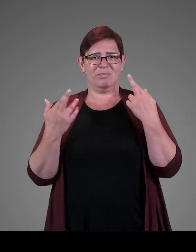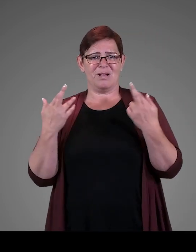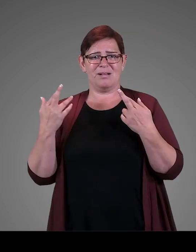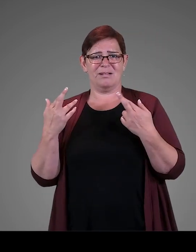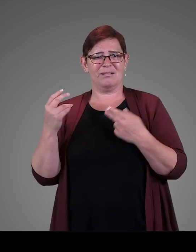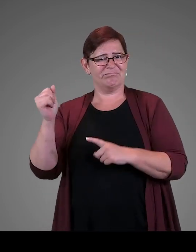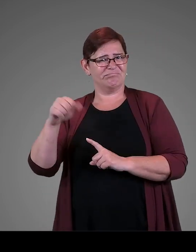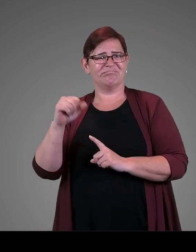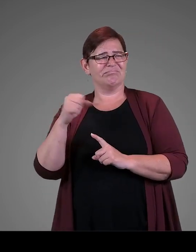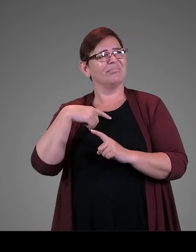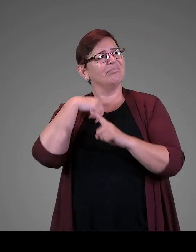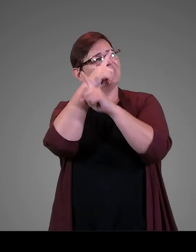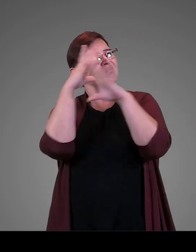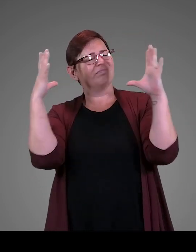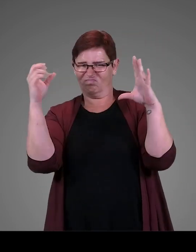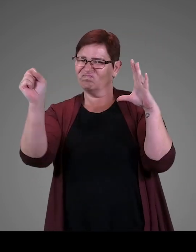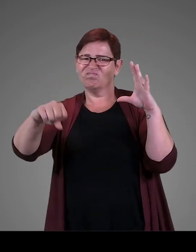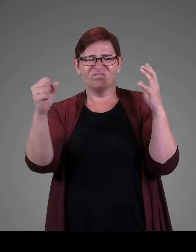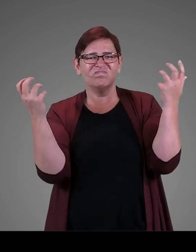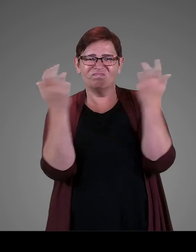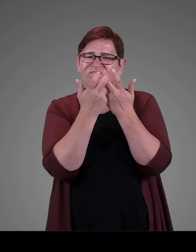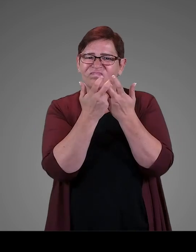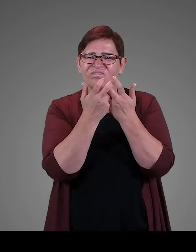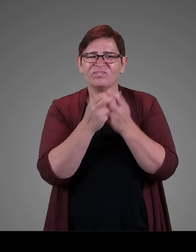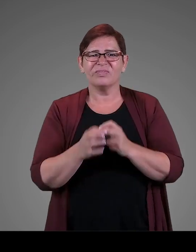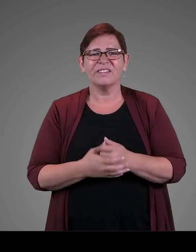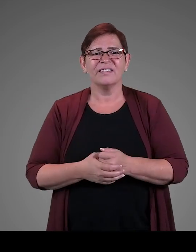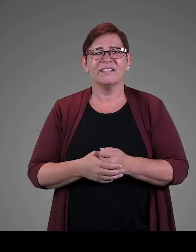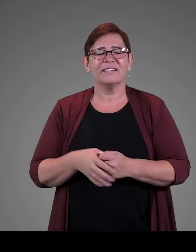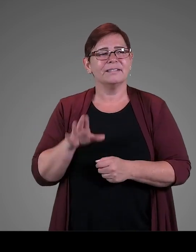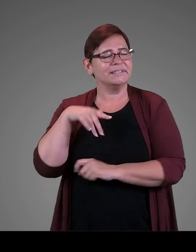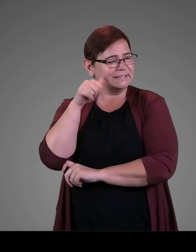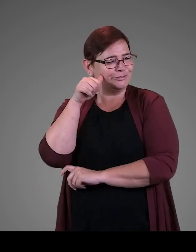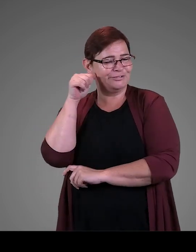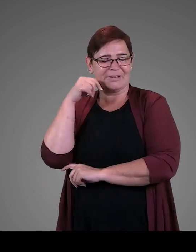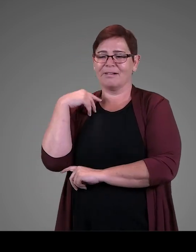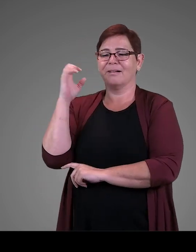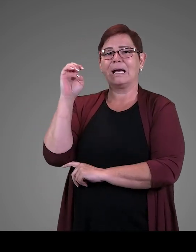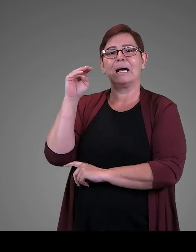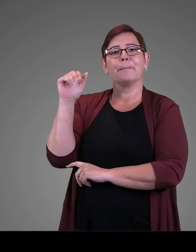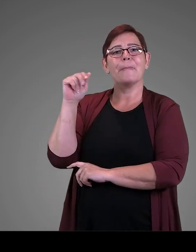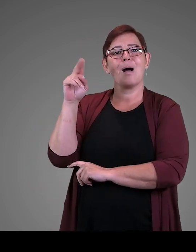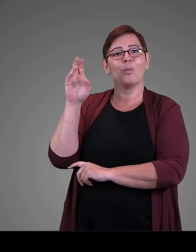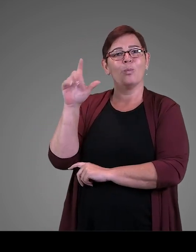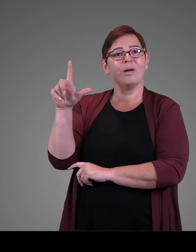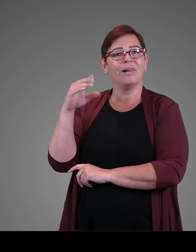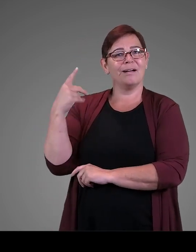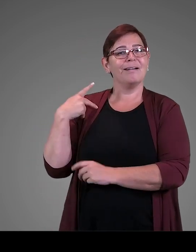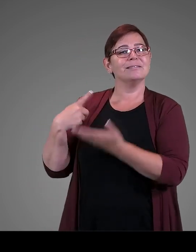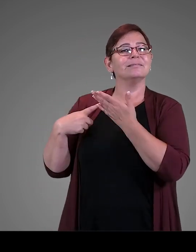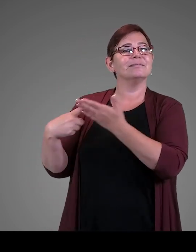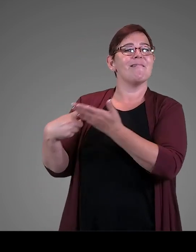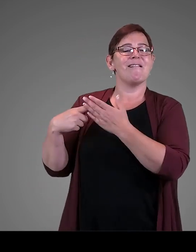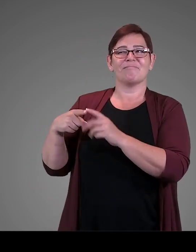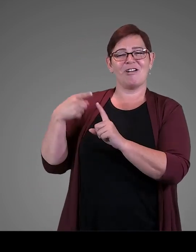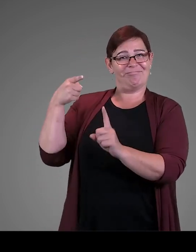que finalement, oui, c'était ce que je m'imaginais. Et je pense